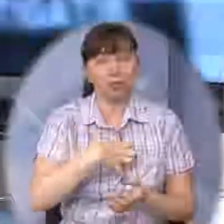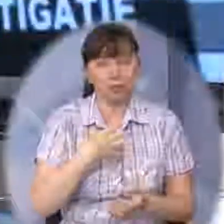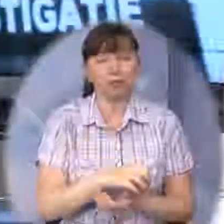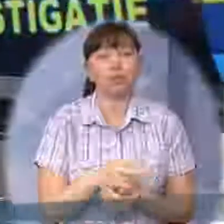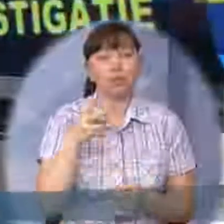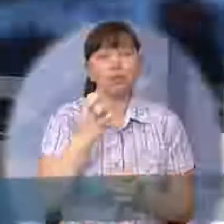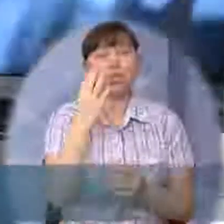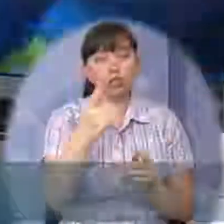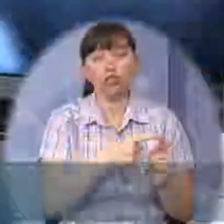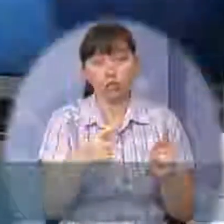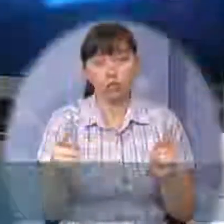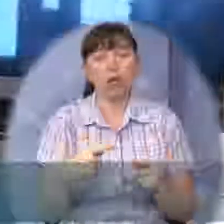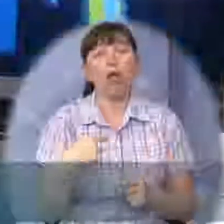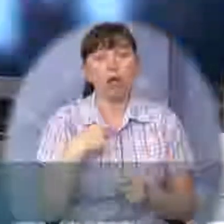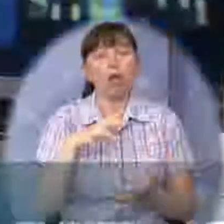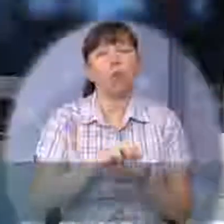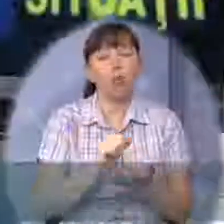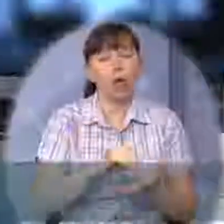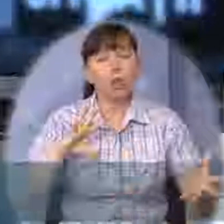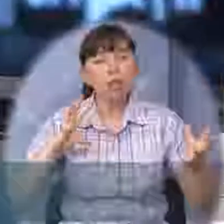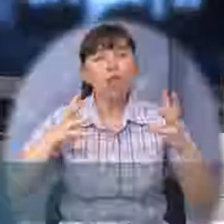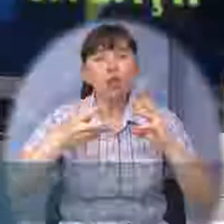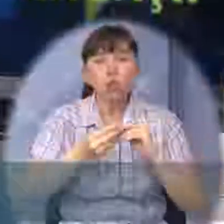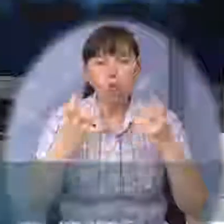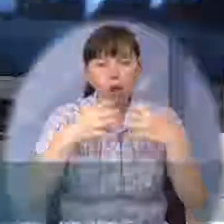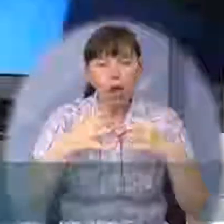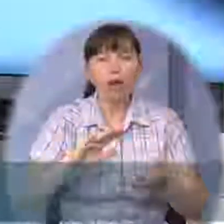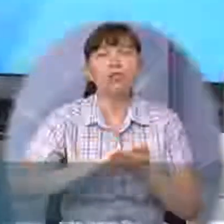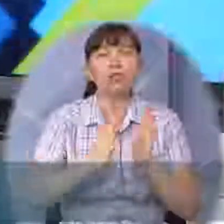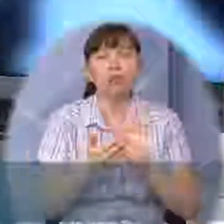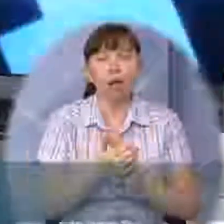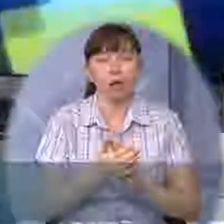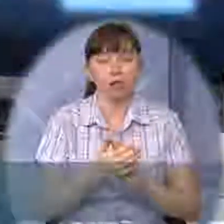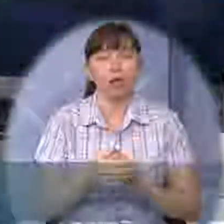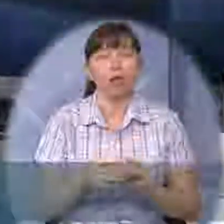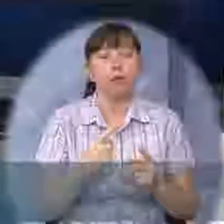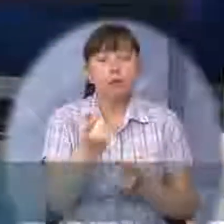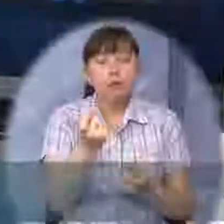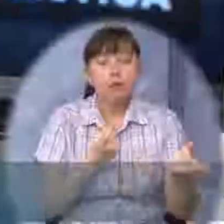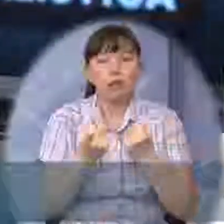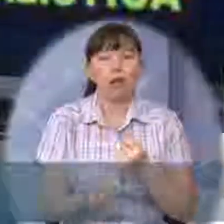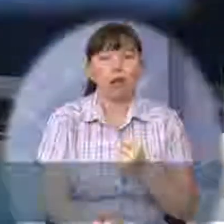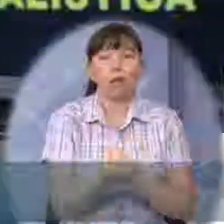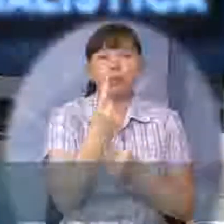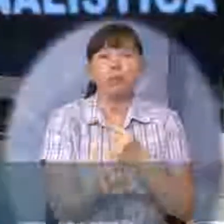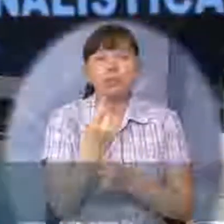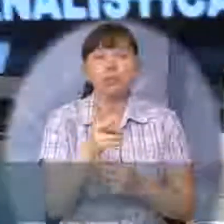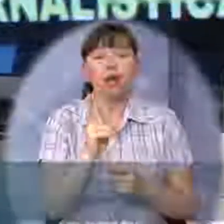anului 2015, m-am ocupat de evaluarea situației, reieșind din solicitările care parveneau de